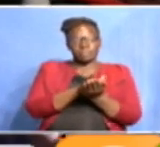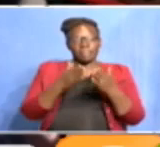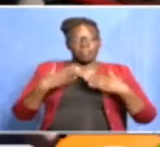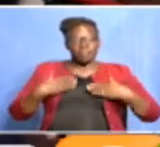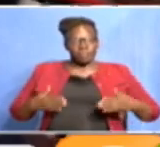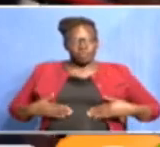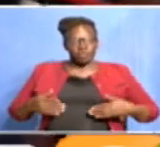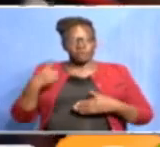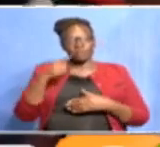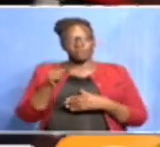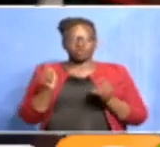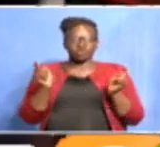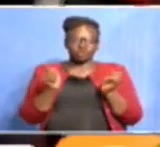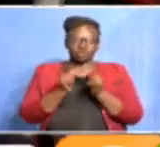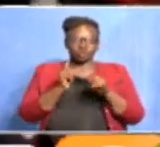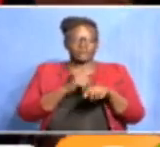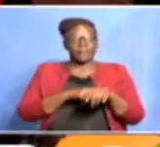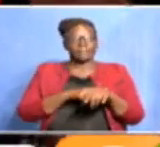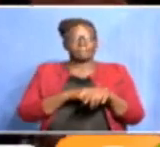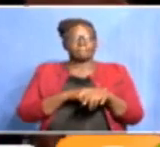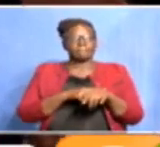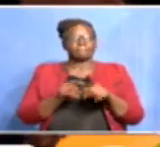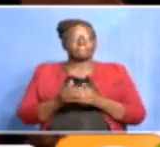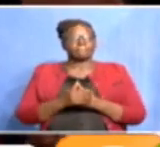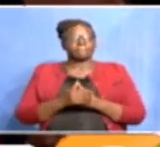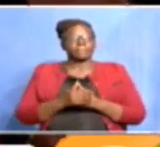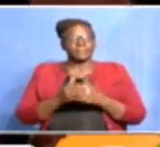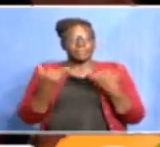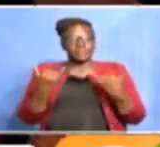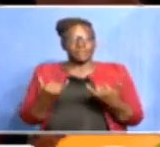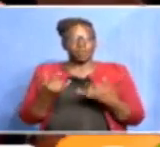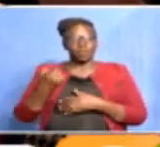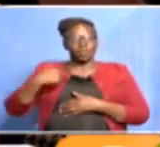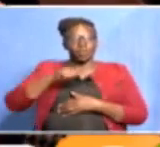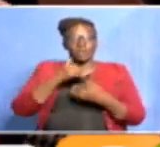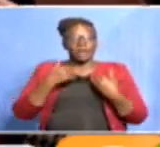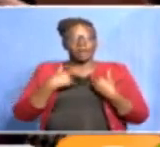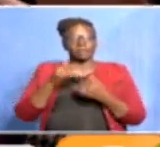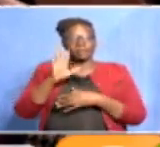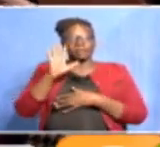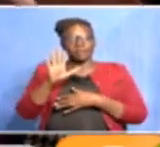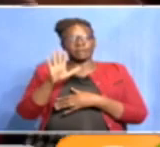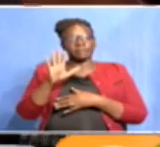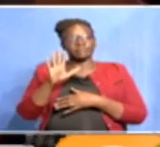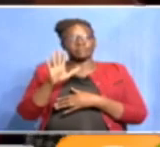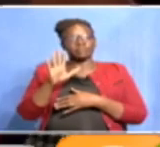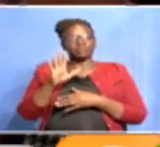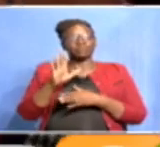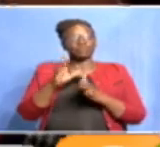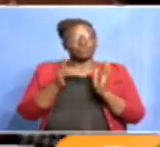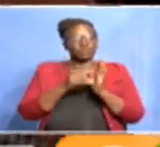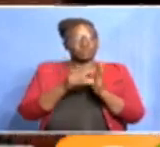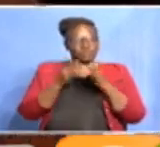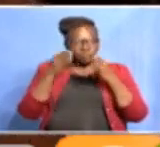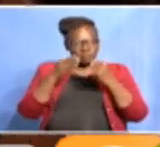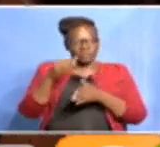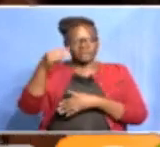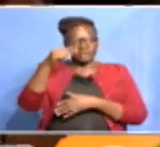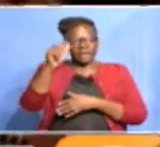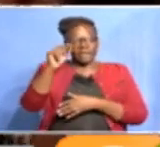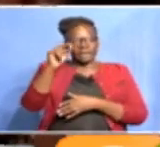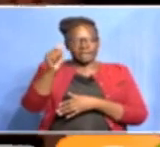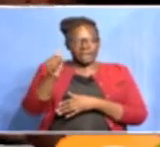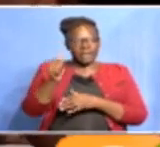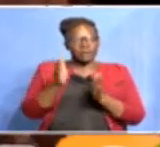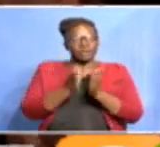bodies for a short period of time. Currently we have 5 gynecologists and we have 12 medical